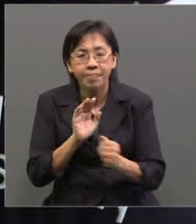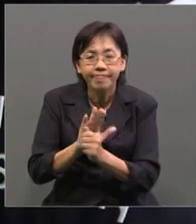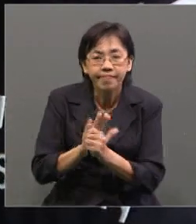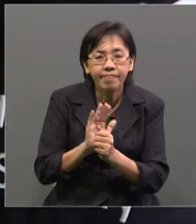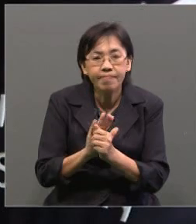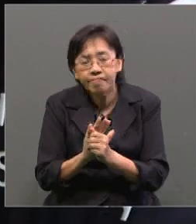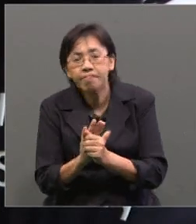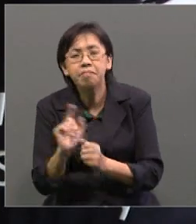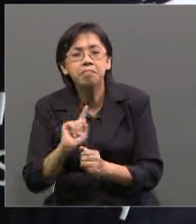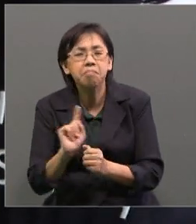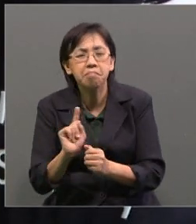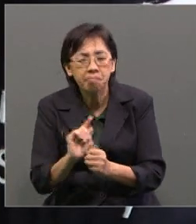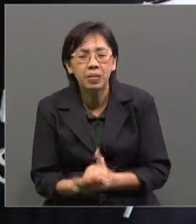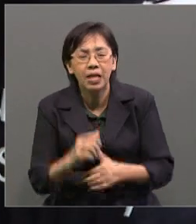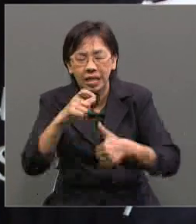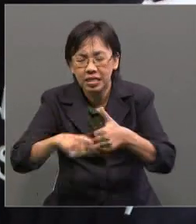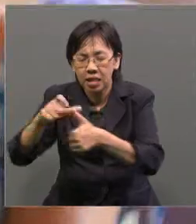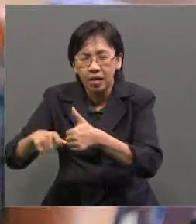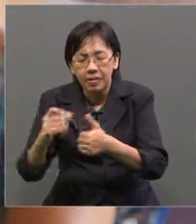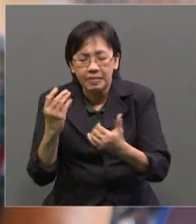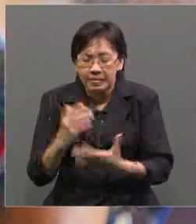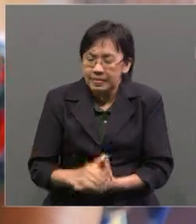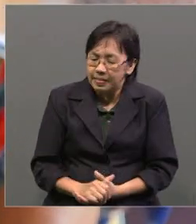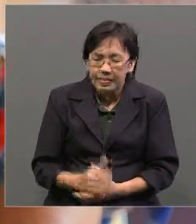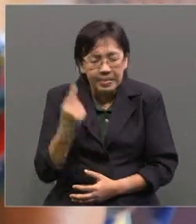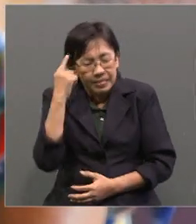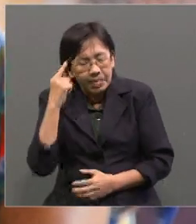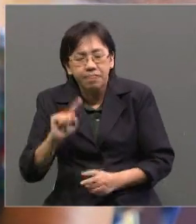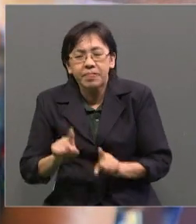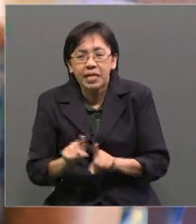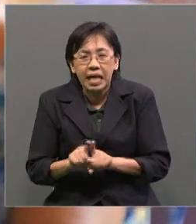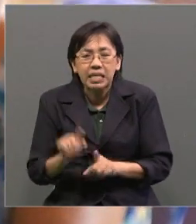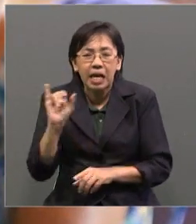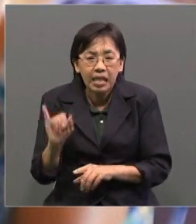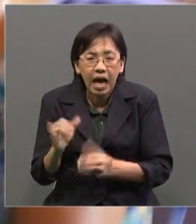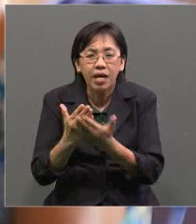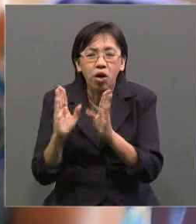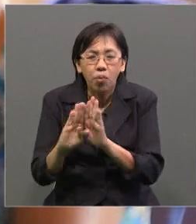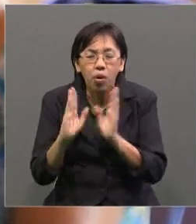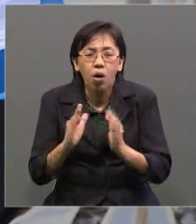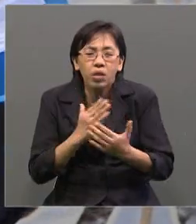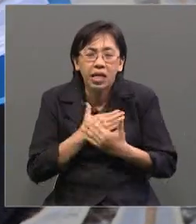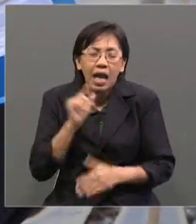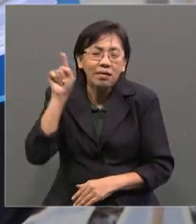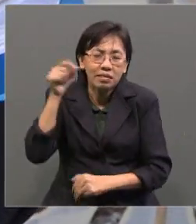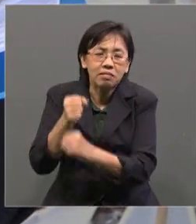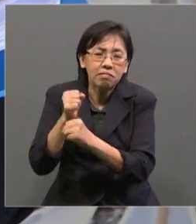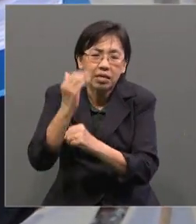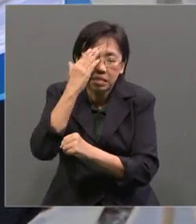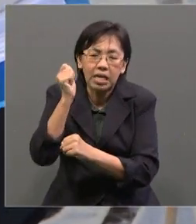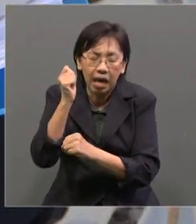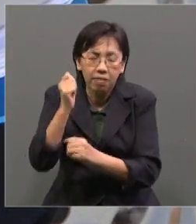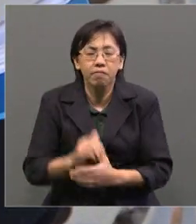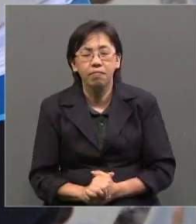และกันนะฮะเพราะว่าแต่ละท่านก็คือผู้ที่ประสบชะตากรรมเดียวกันน่ะมีญาติที่ตัวเองรักเดินทางไปทำงานอยู่ที่นั่นนะ